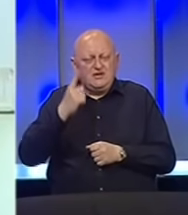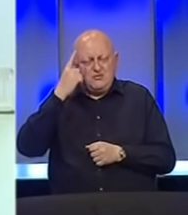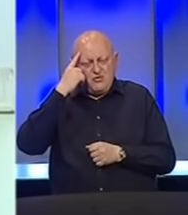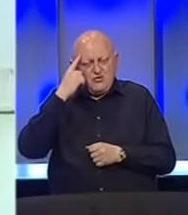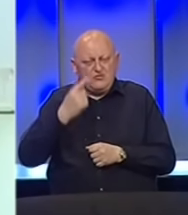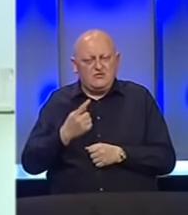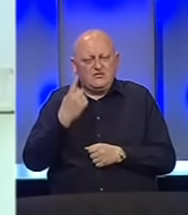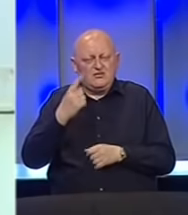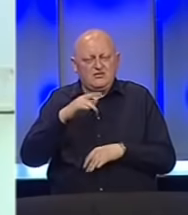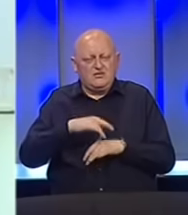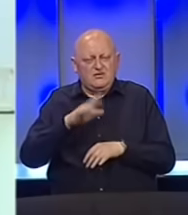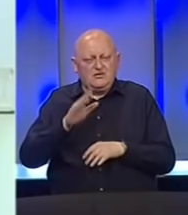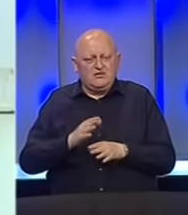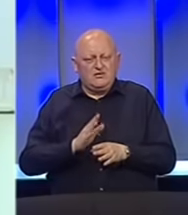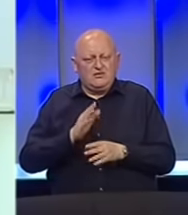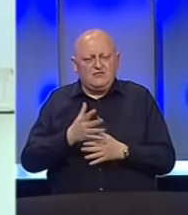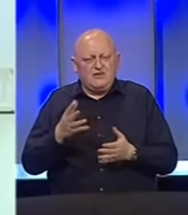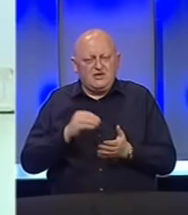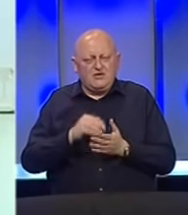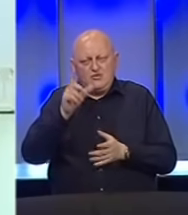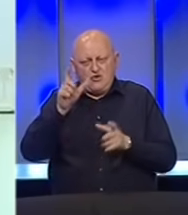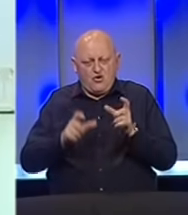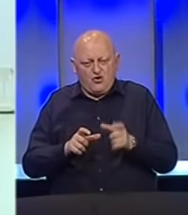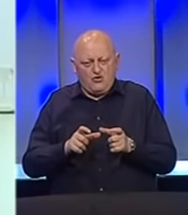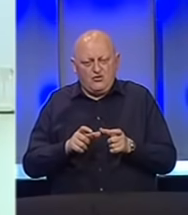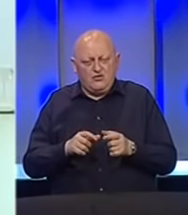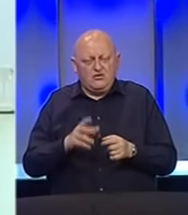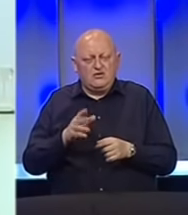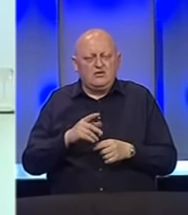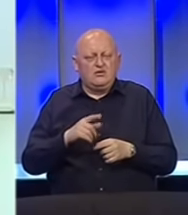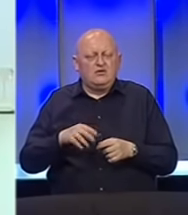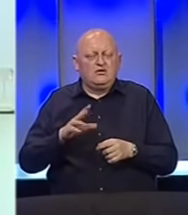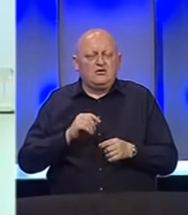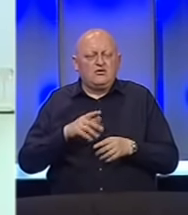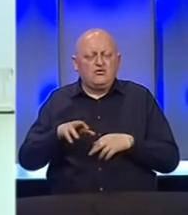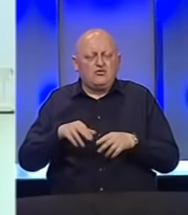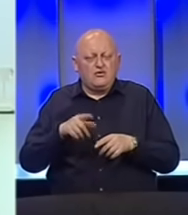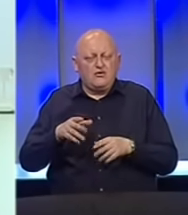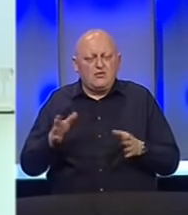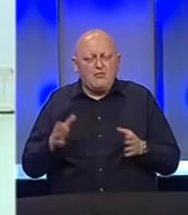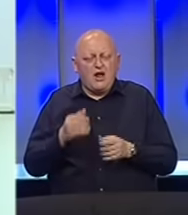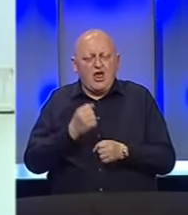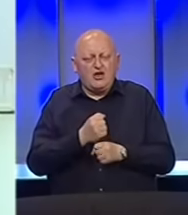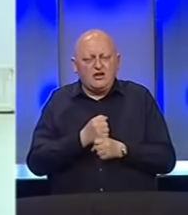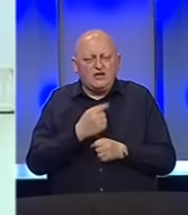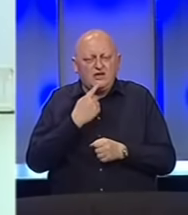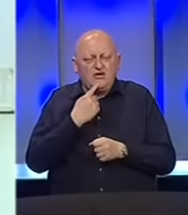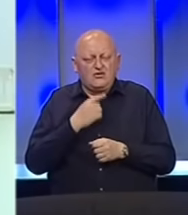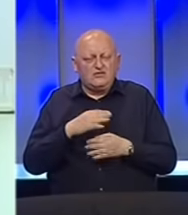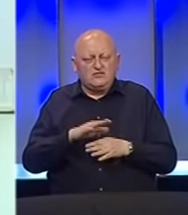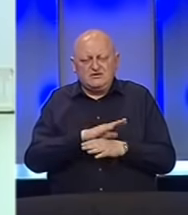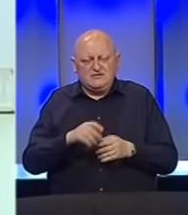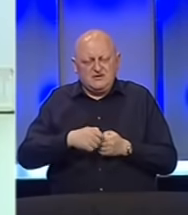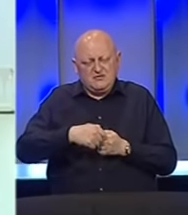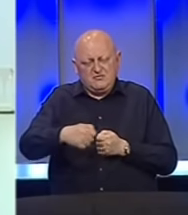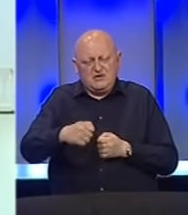da u jedan centar može da uđe veliki broj osoba, da je velika koncentracija ljudi, a ovakoj maloj radnji koja bi se držala svih